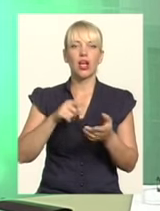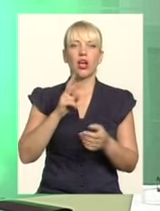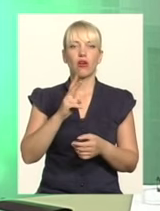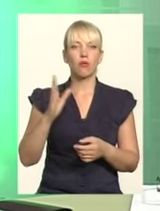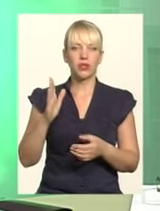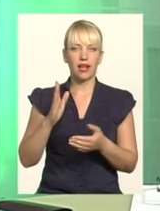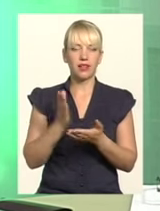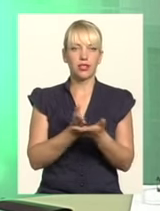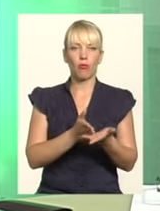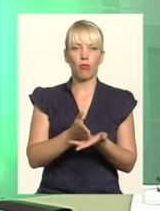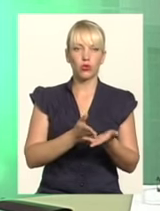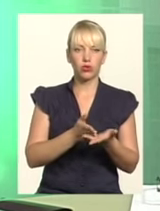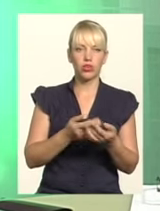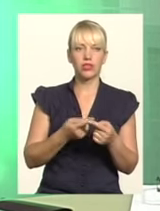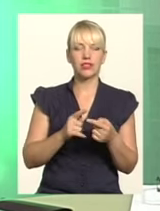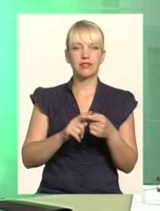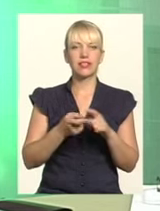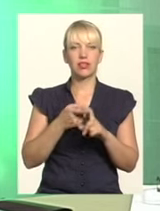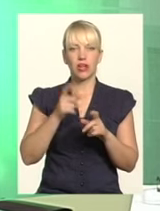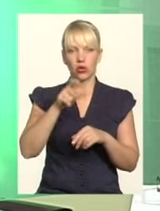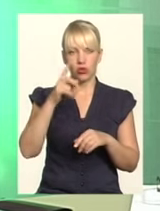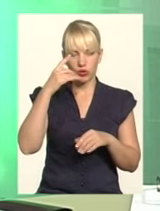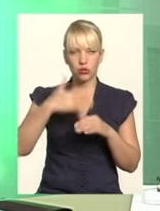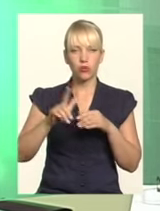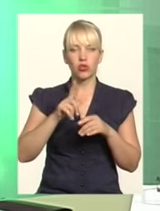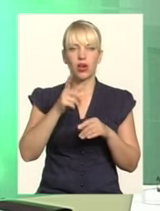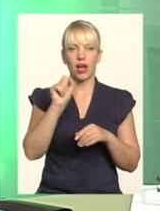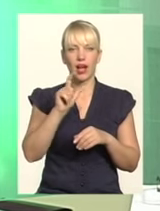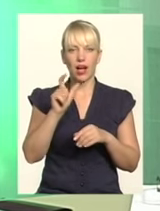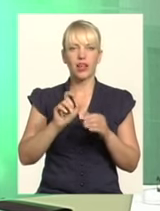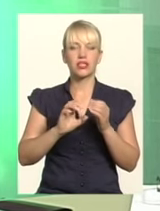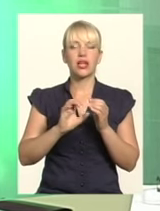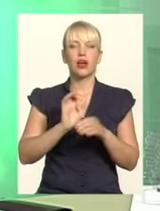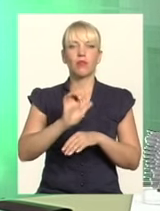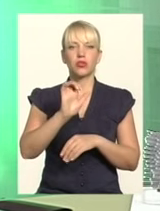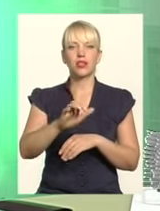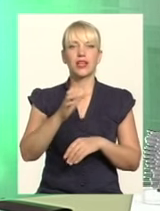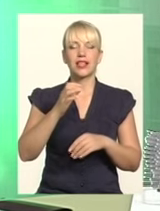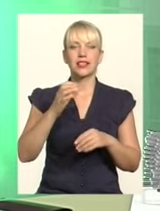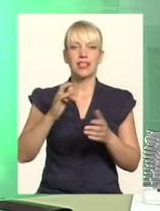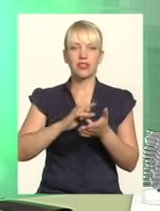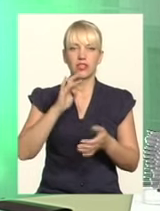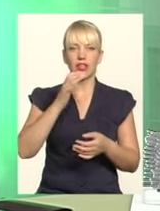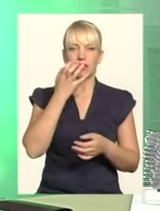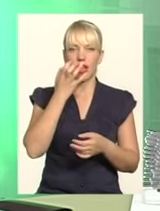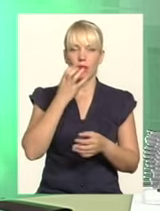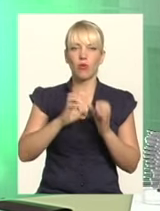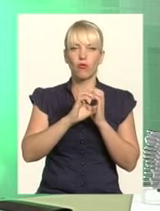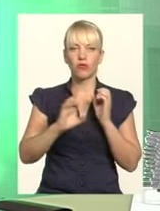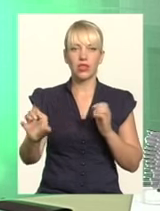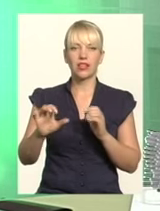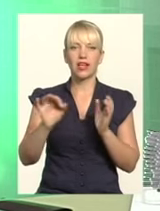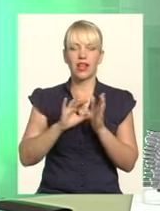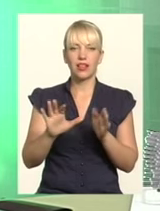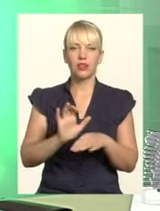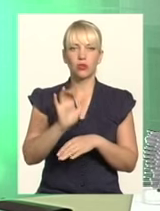комунальні послуги телеглядачі розуміють, це газопостачання, централізовано тепло, водовідведення,